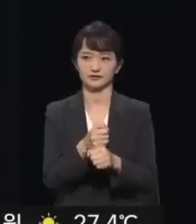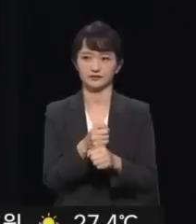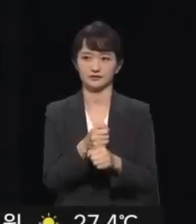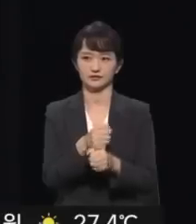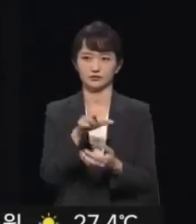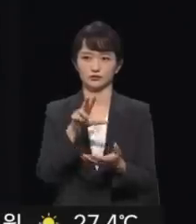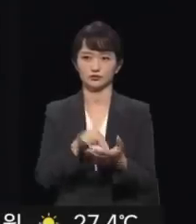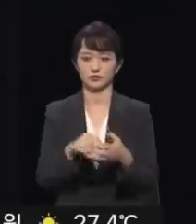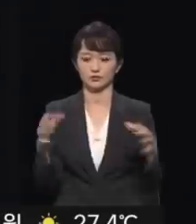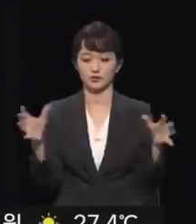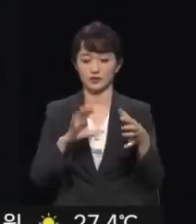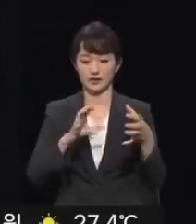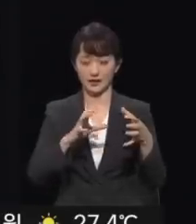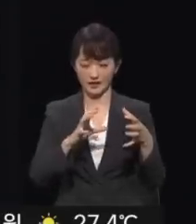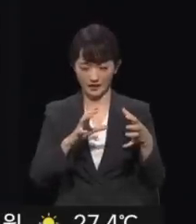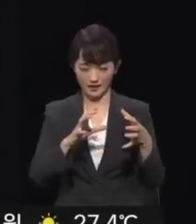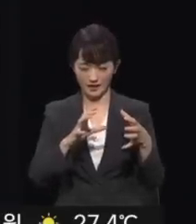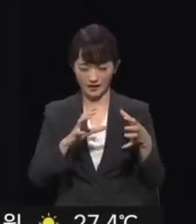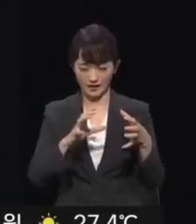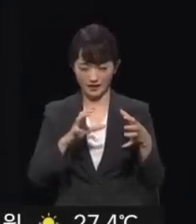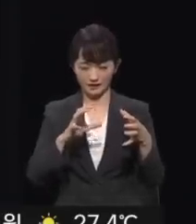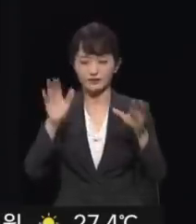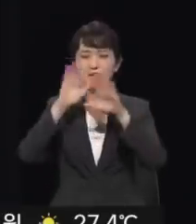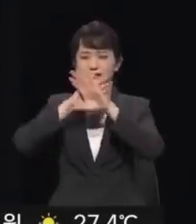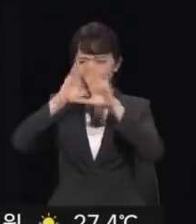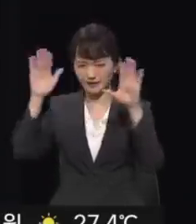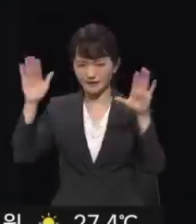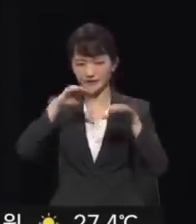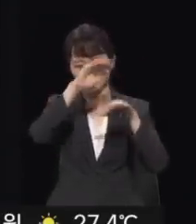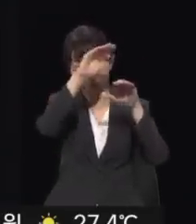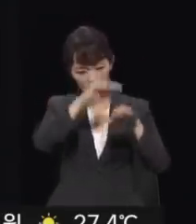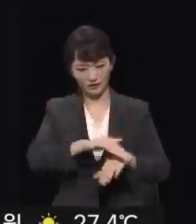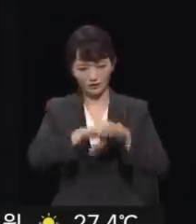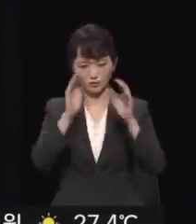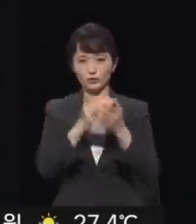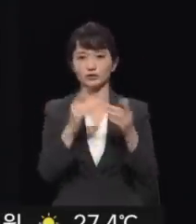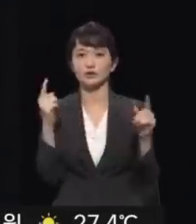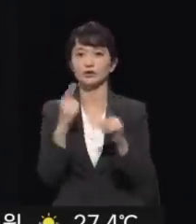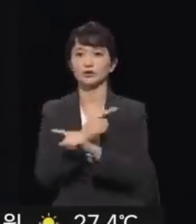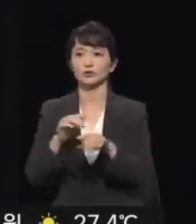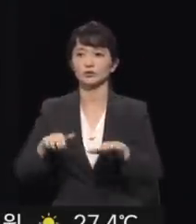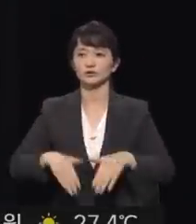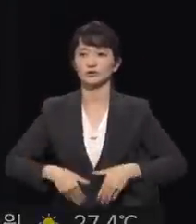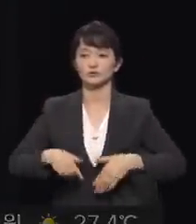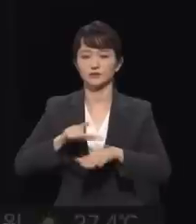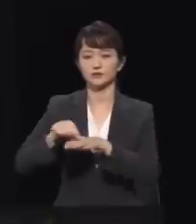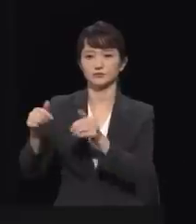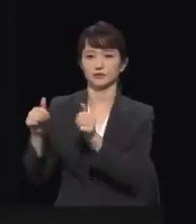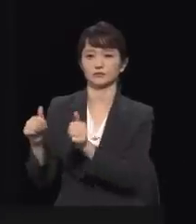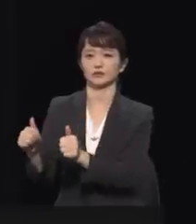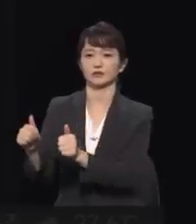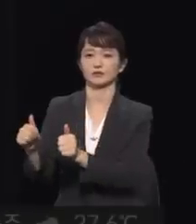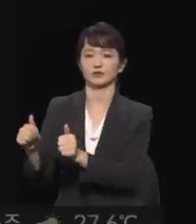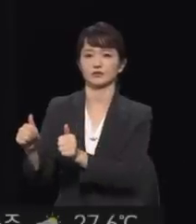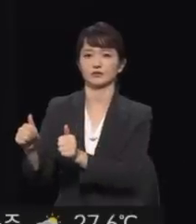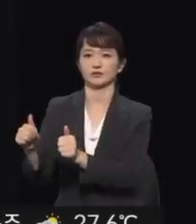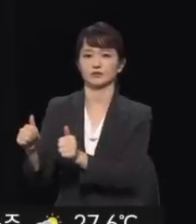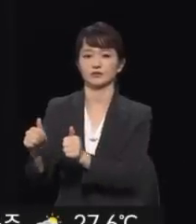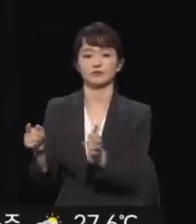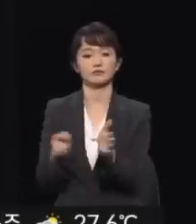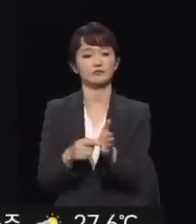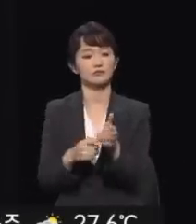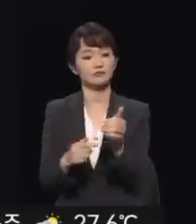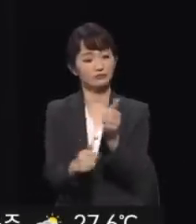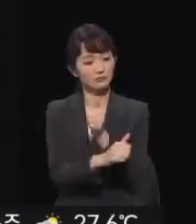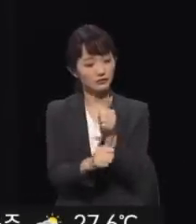바뀌었습니다 오늘 남부 집업 에서 이준석 전 대표가 제기한 가처분 신청 빛